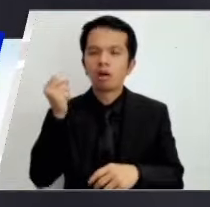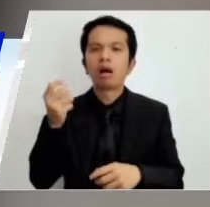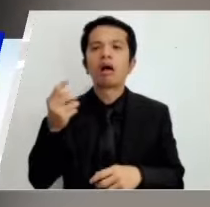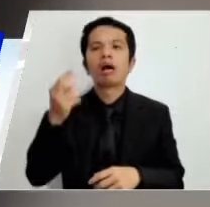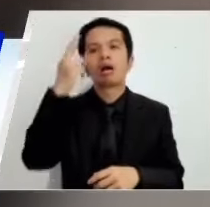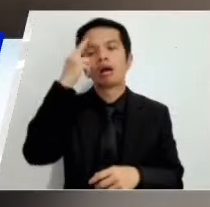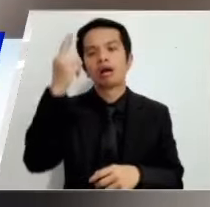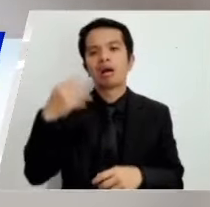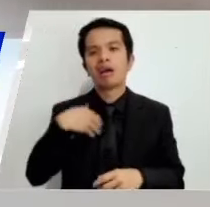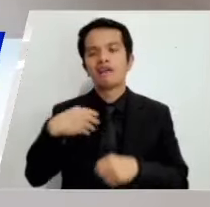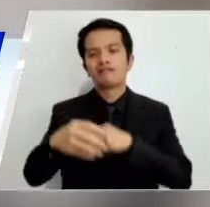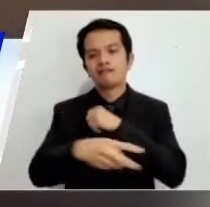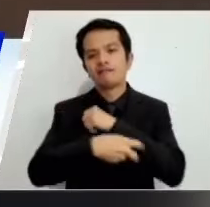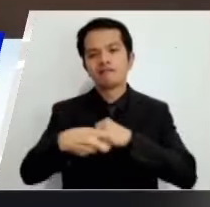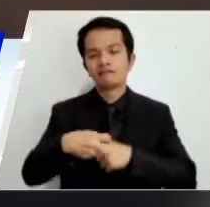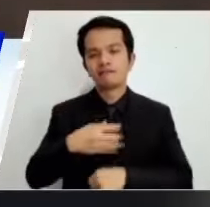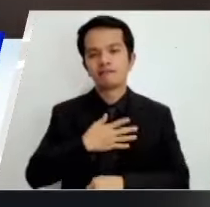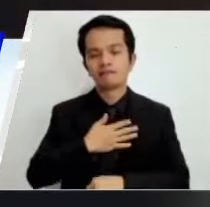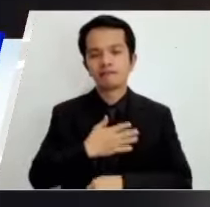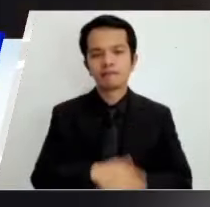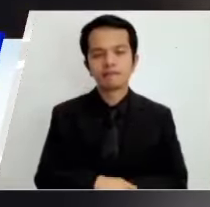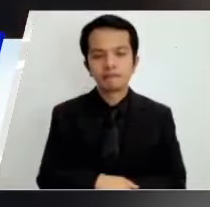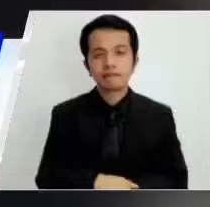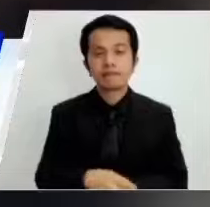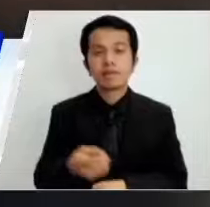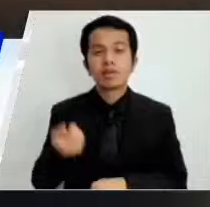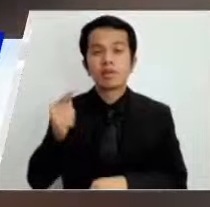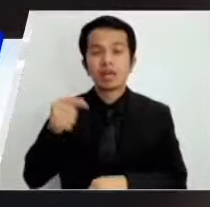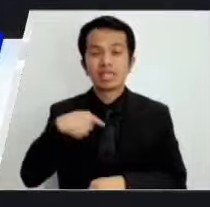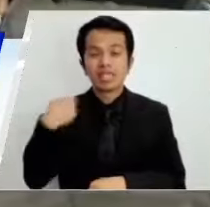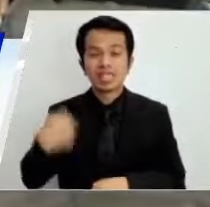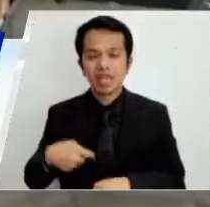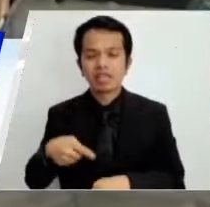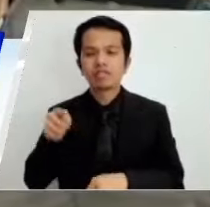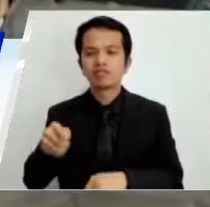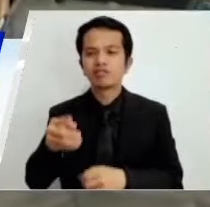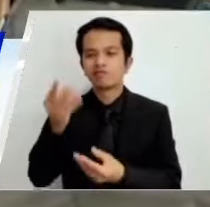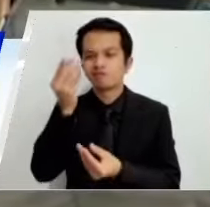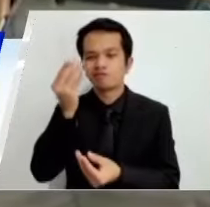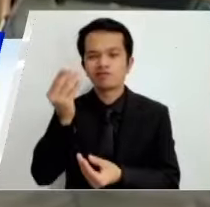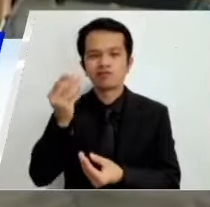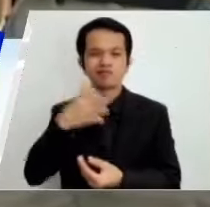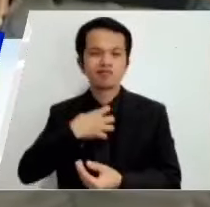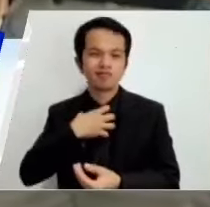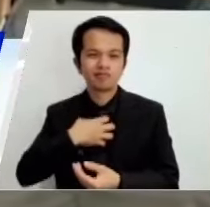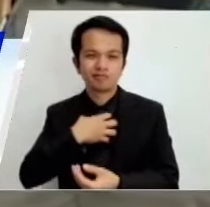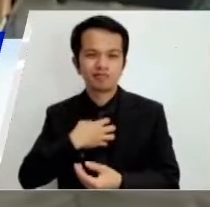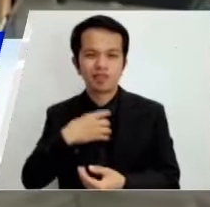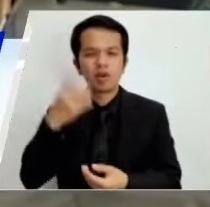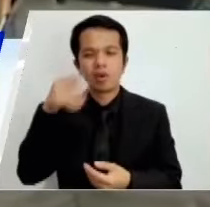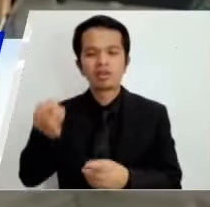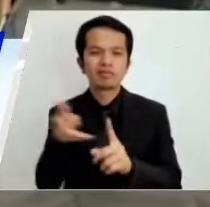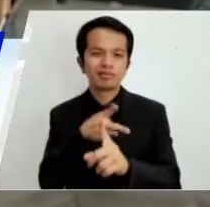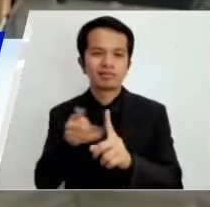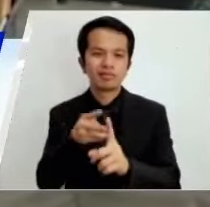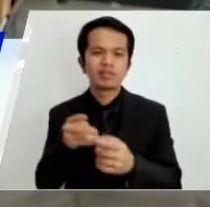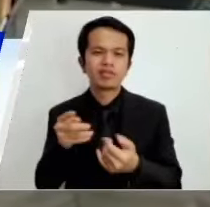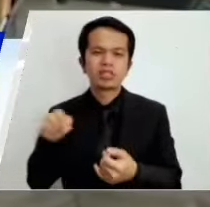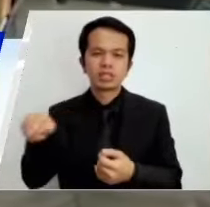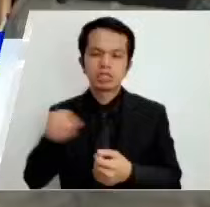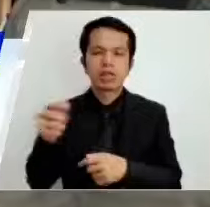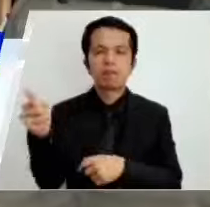ako. Isa pang Chinese national ang nagreklamo matapos mabiktima. Aminado mga sospek na pabalik-balik silang sumasakay sa